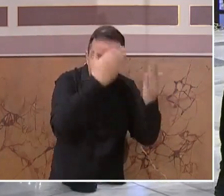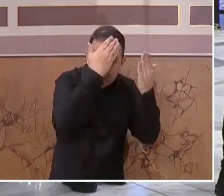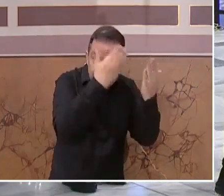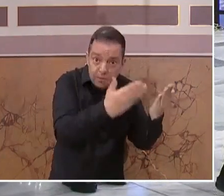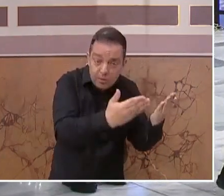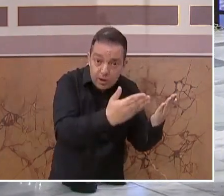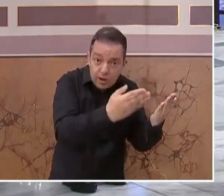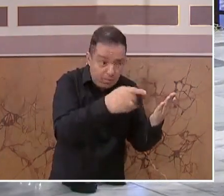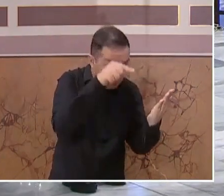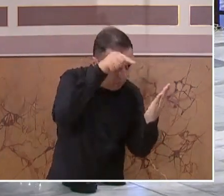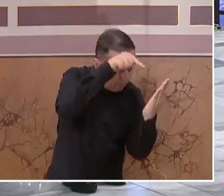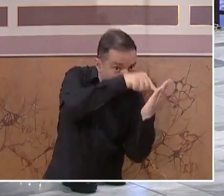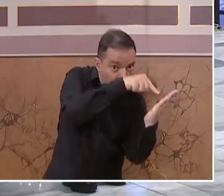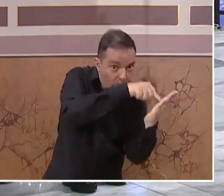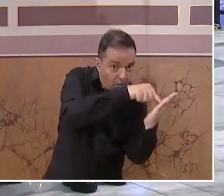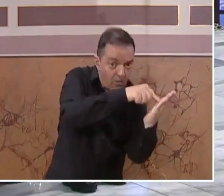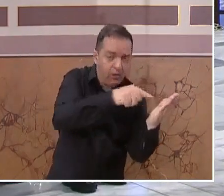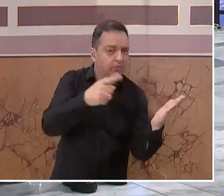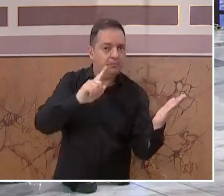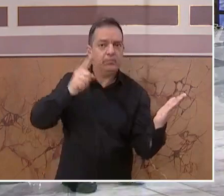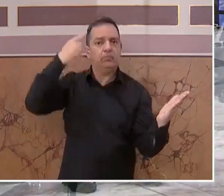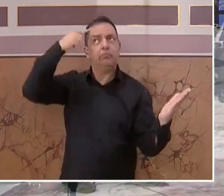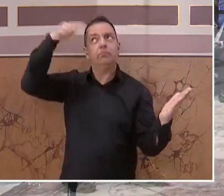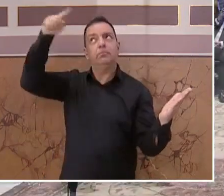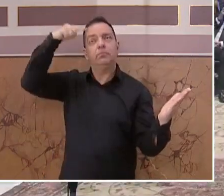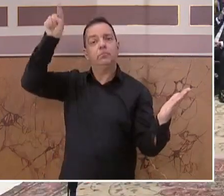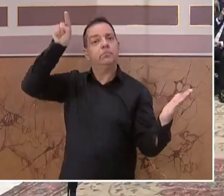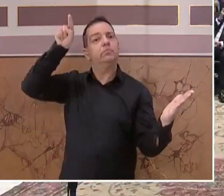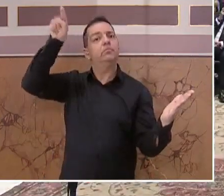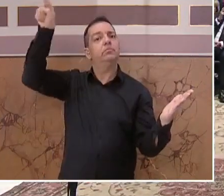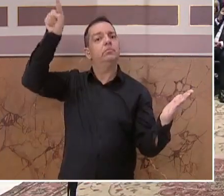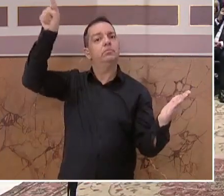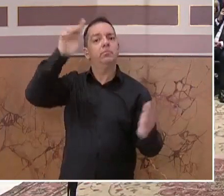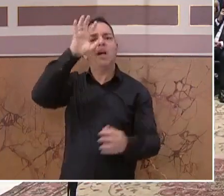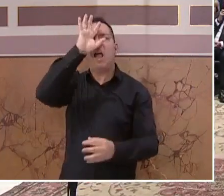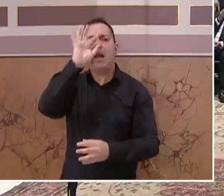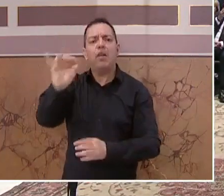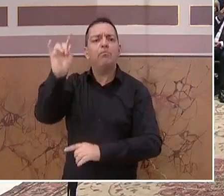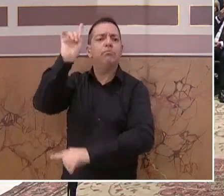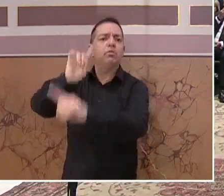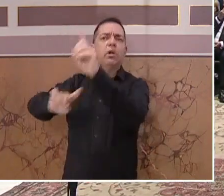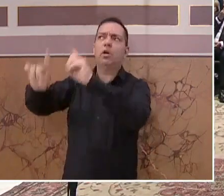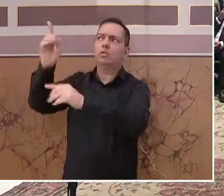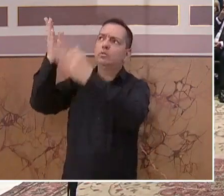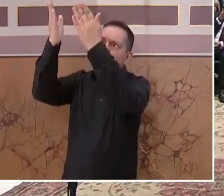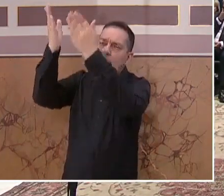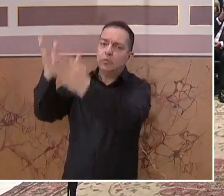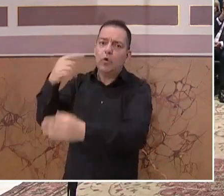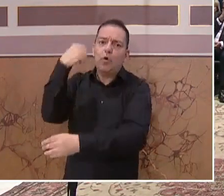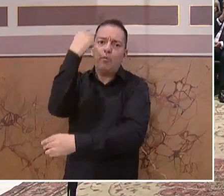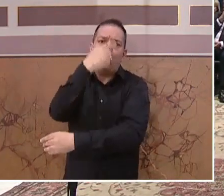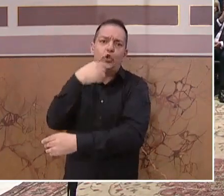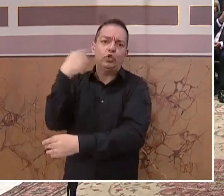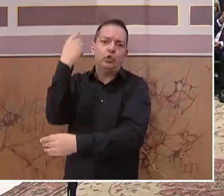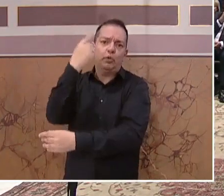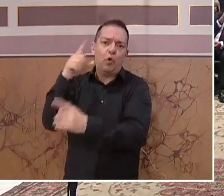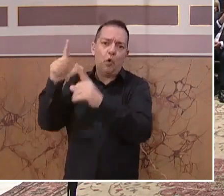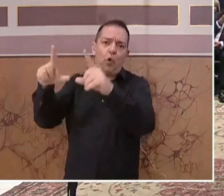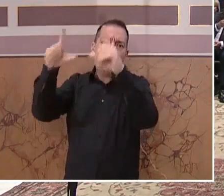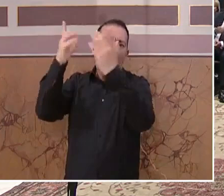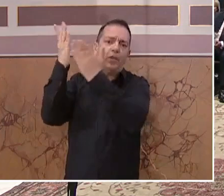επί το πρωτότυπον, αποδίδεται δηλαδή στο εικονιζόμενο πρόσωπο.